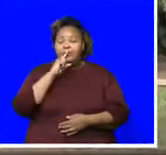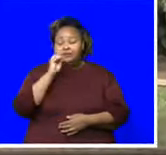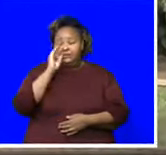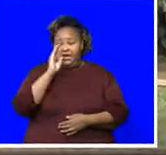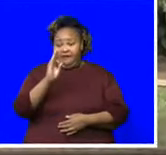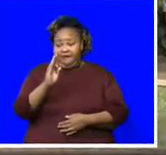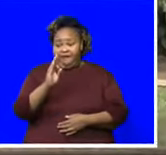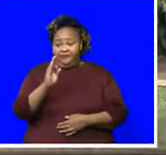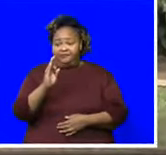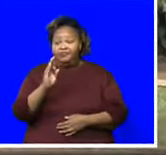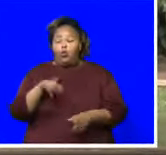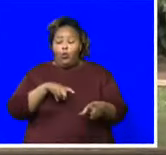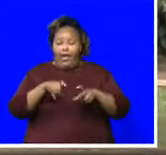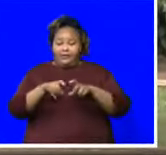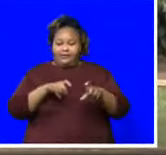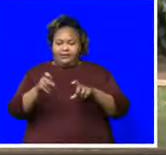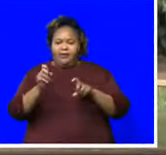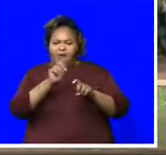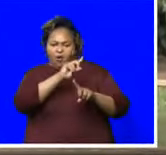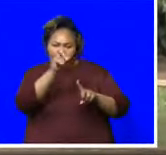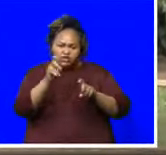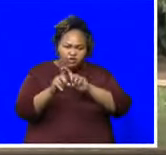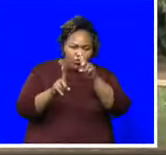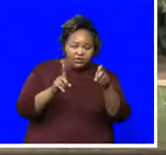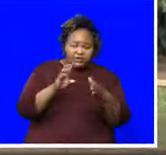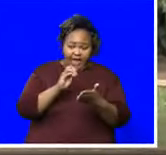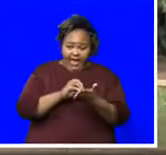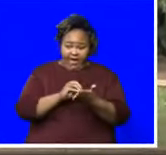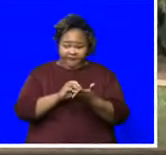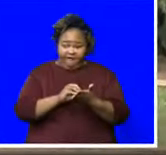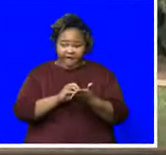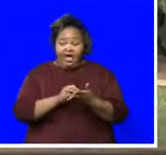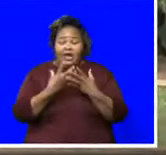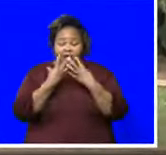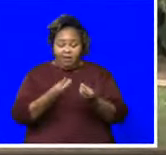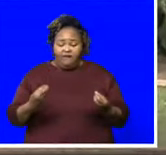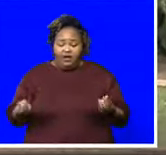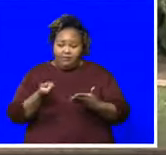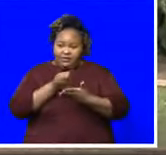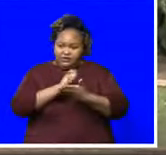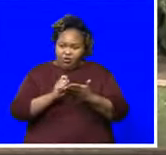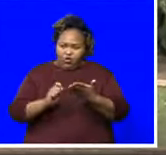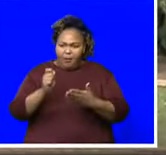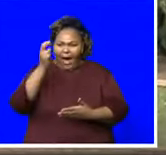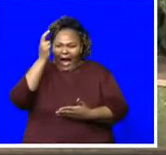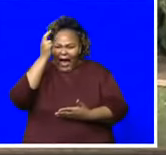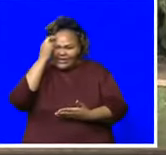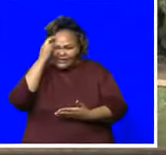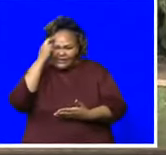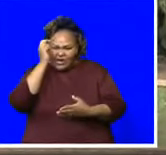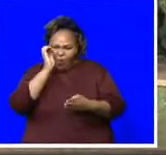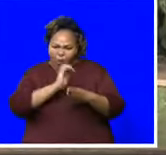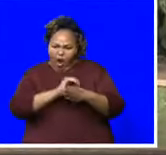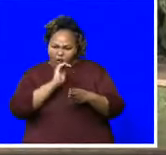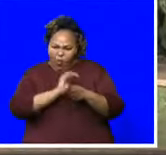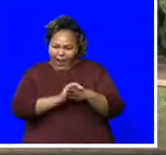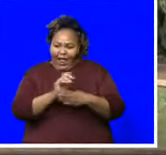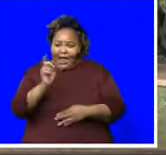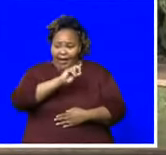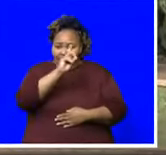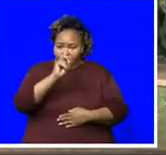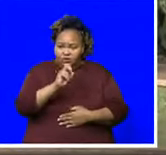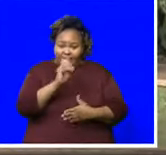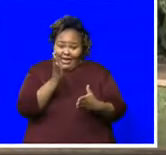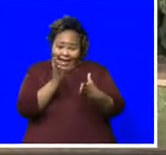mbuto. Sengilapho ke lo mfana tawuphumelela khona. Kakhulu kakhulu besi konze loko ngoba le mibuto ichamba ingamazinga